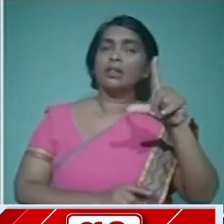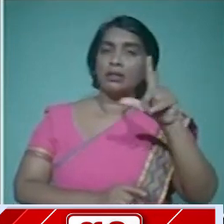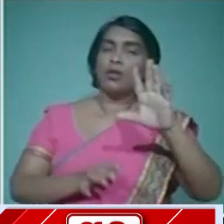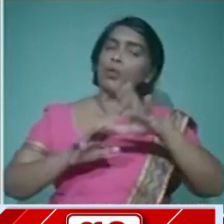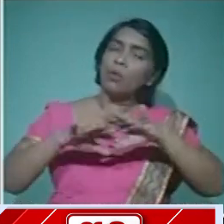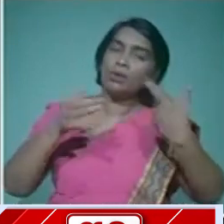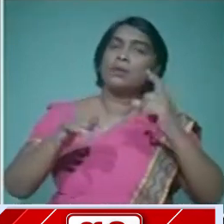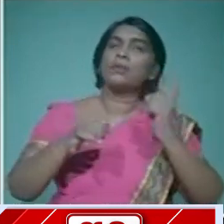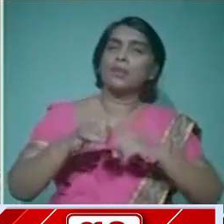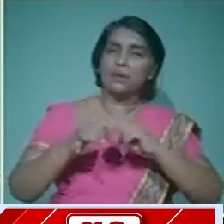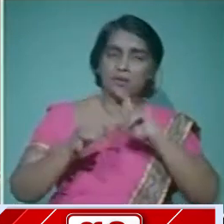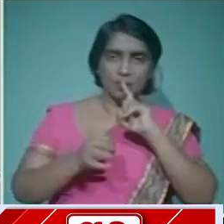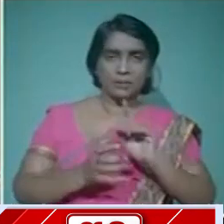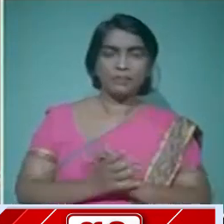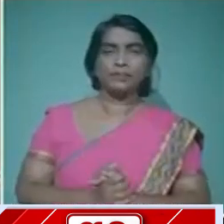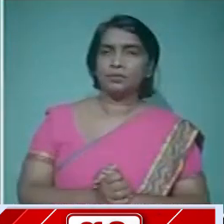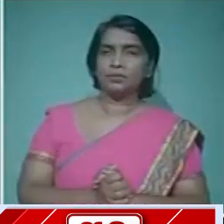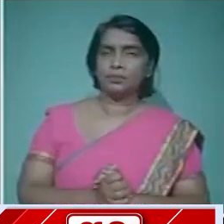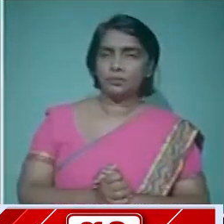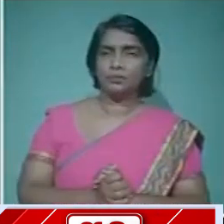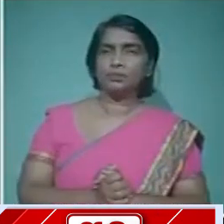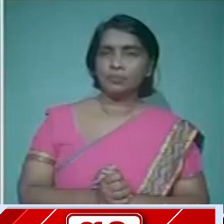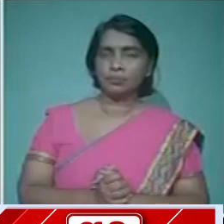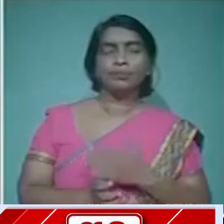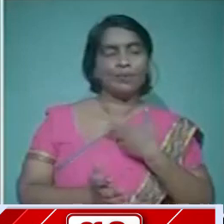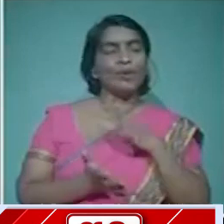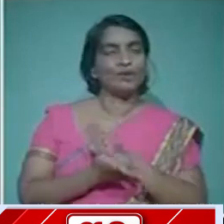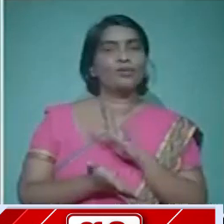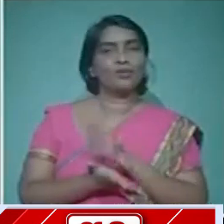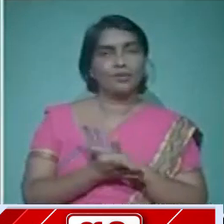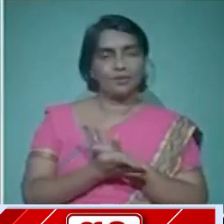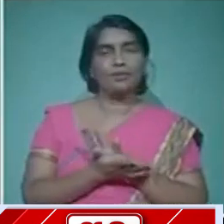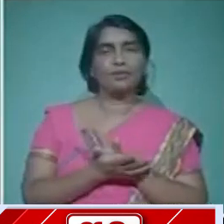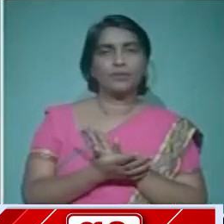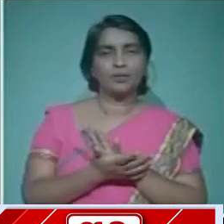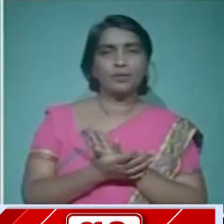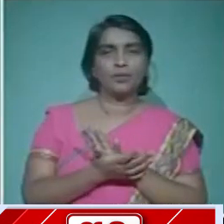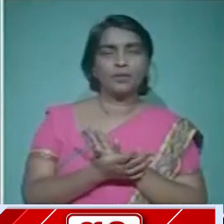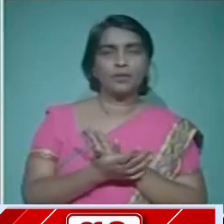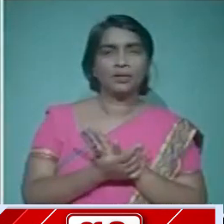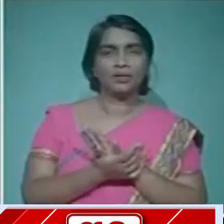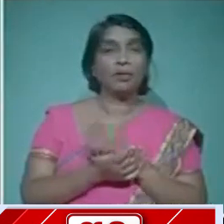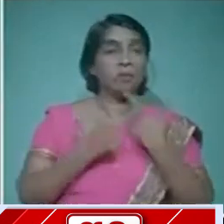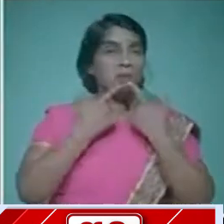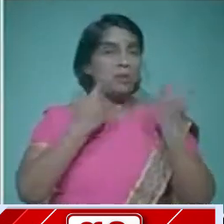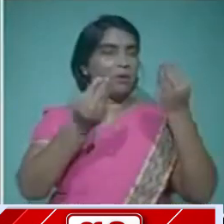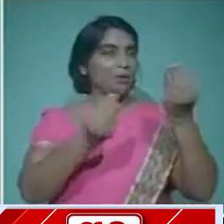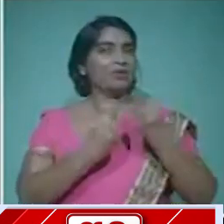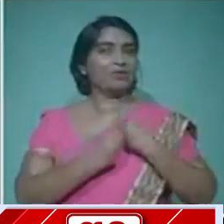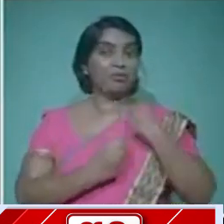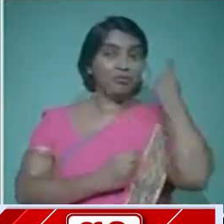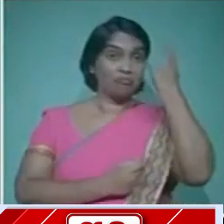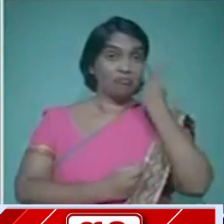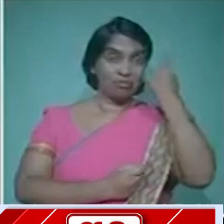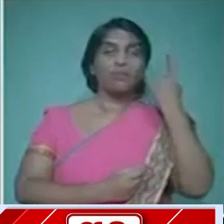ඕනේ ප්‍රශ්නයක් අහන්න. විපක්ෂ නායකතුමාගේ ප්‍රශ්නේ ගන්න. මම සතුටුයි ගරු කථානායකතුමනි, මට ලැබුණු නම්බුනාමය මහදැන මුත්ත